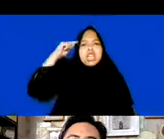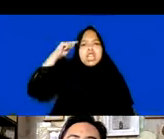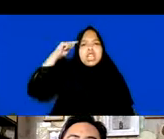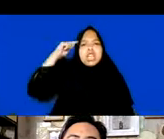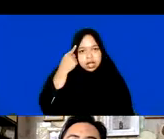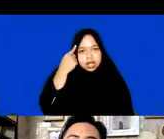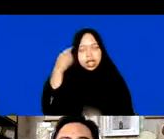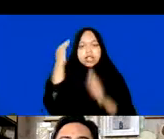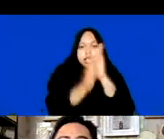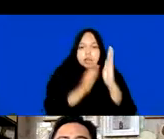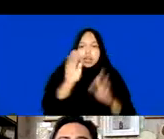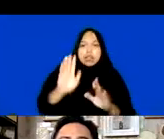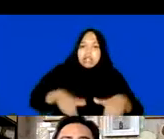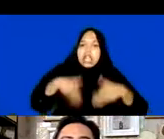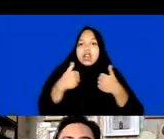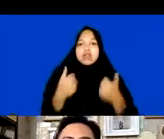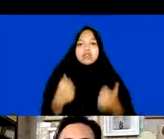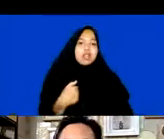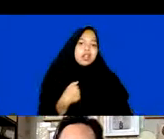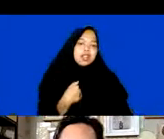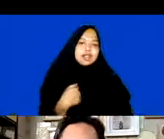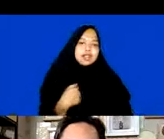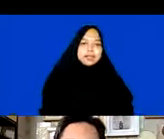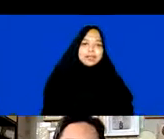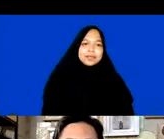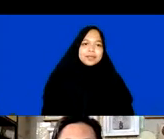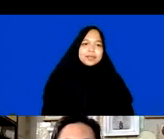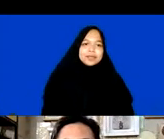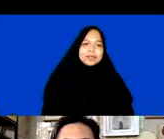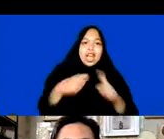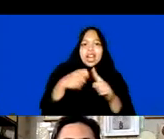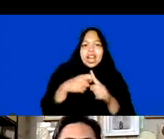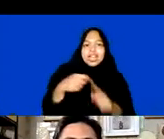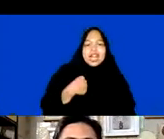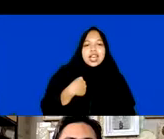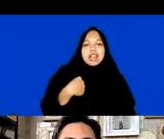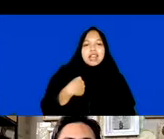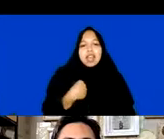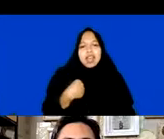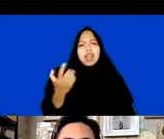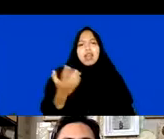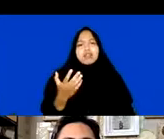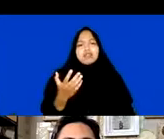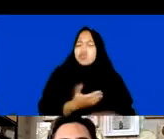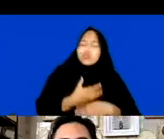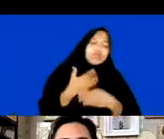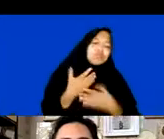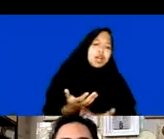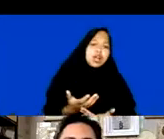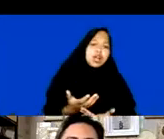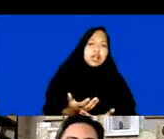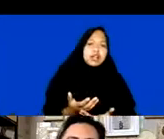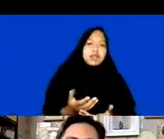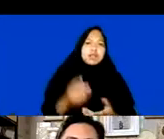cerminan kehidupan saya sendiri, gitu kan. Dari karya-karya saya juga, saya tertarik dengan hal-hal yang apa sifatnya